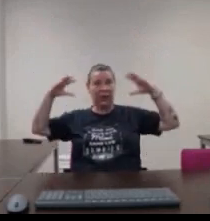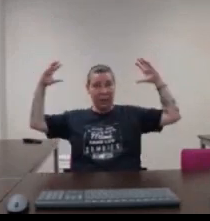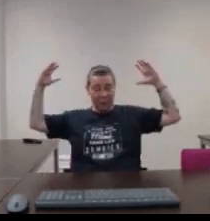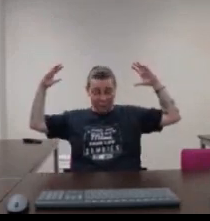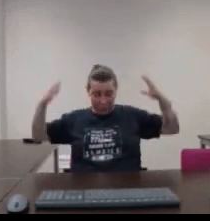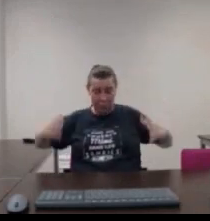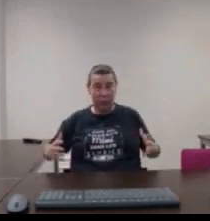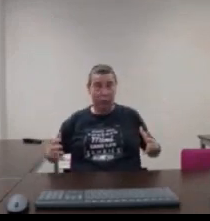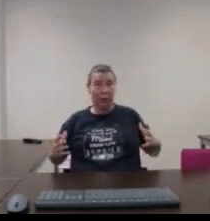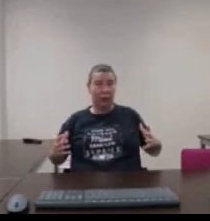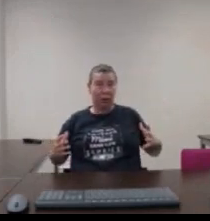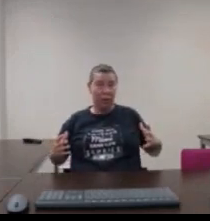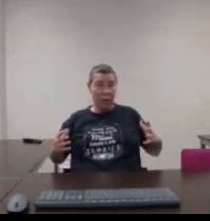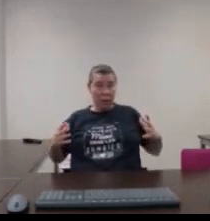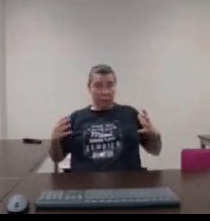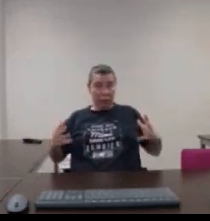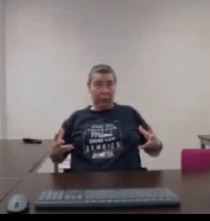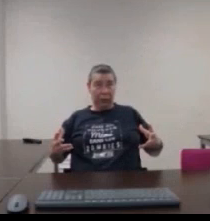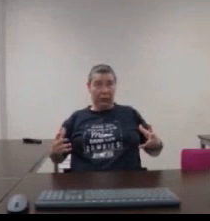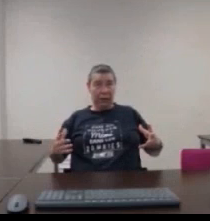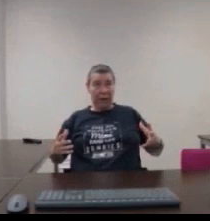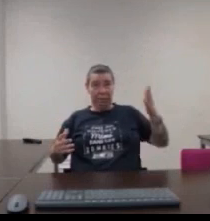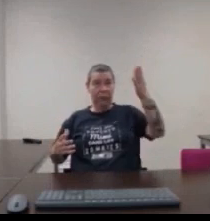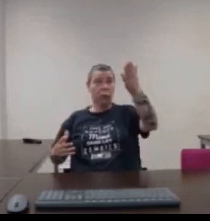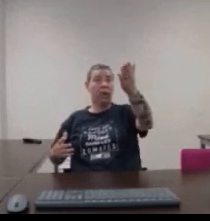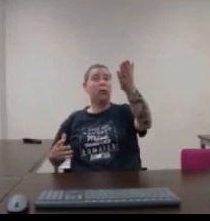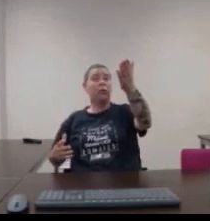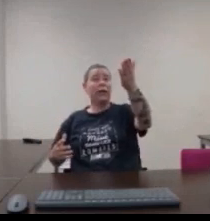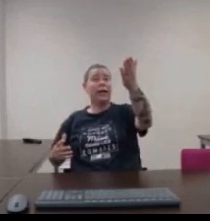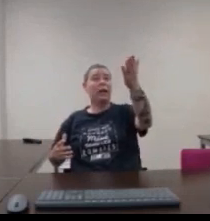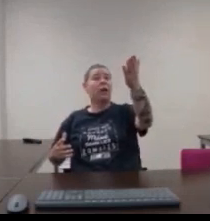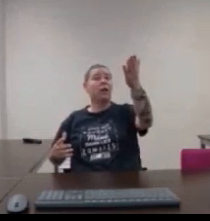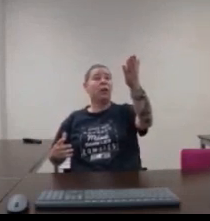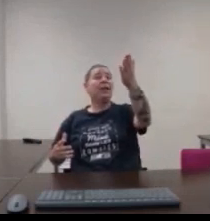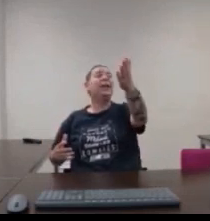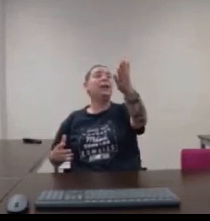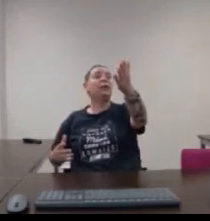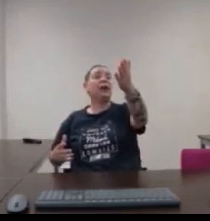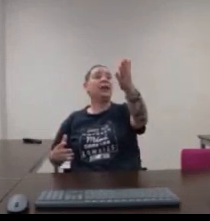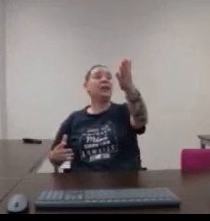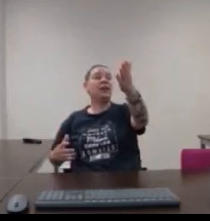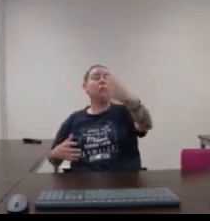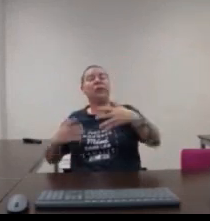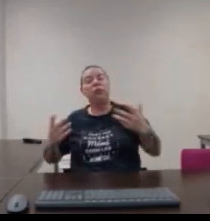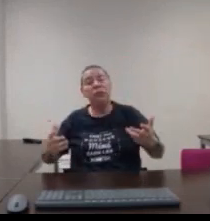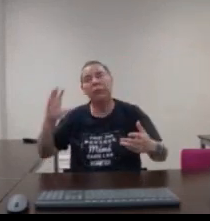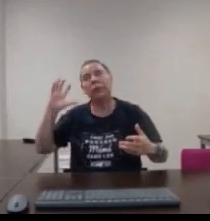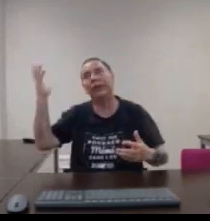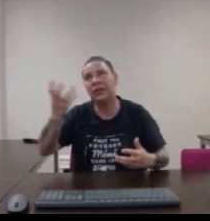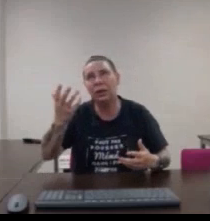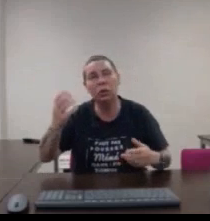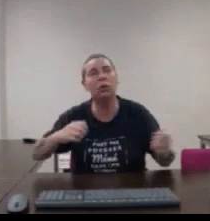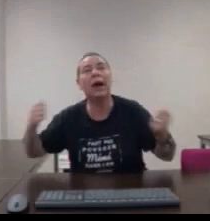gênant que si elle n'est pas pile poil au-dessus de votre poste de travail. Donc là, vous le voyez. L'idéal en termes d'installation, mais